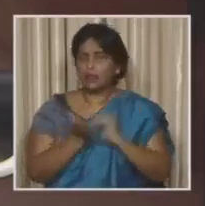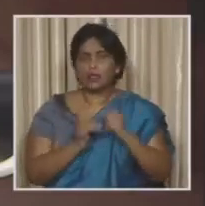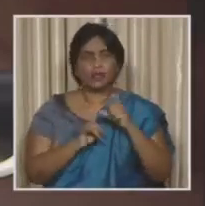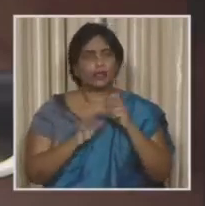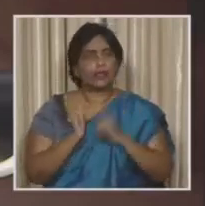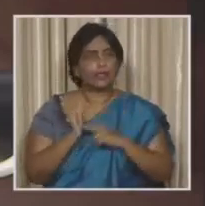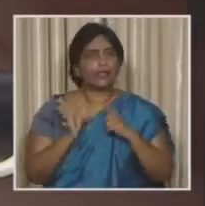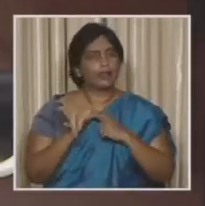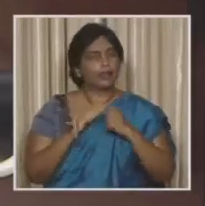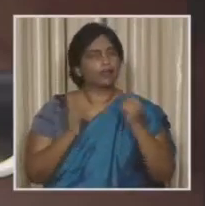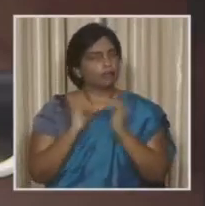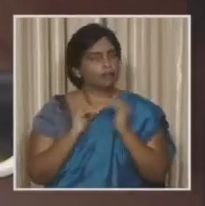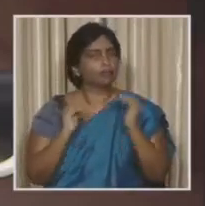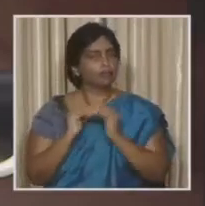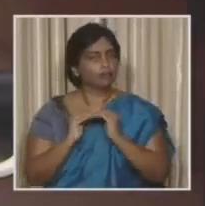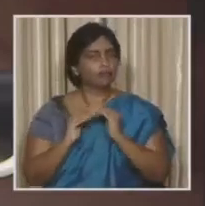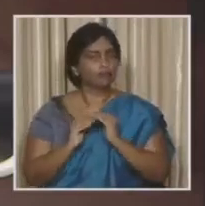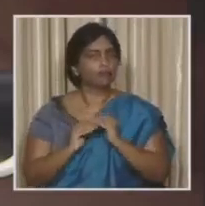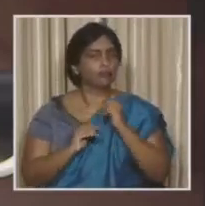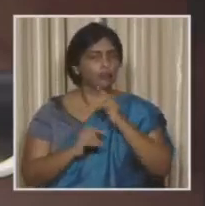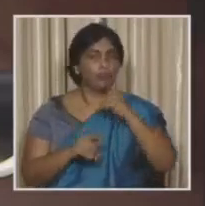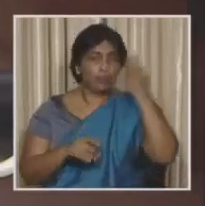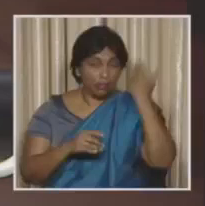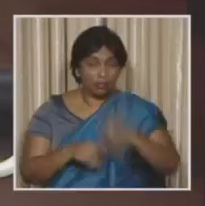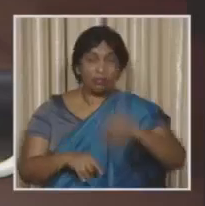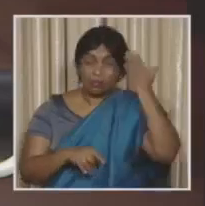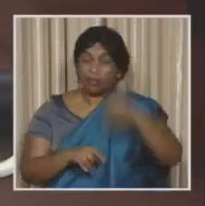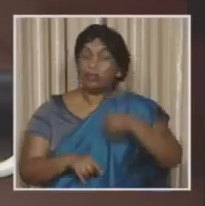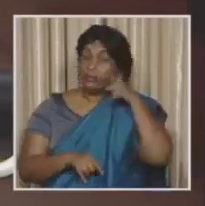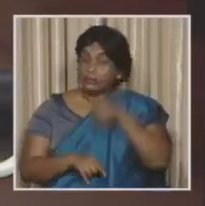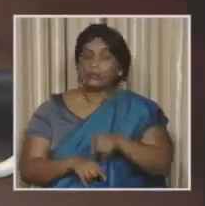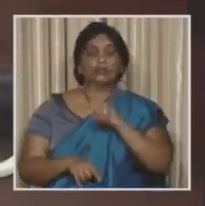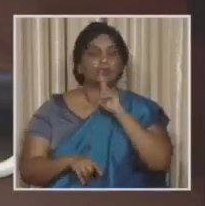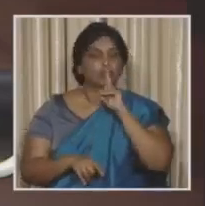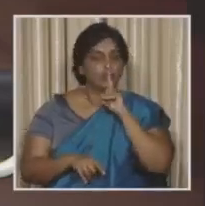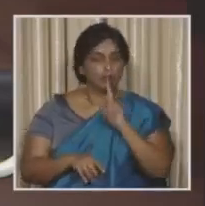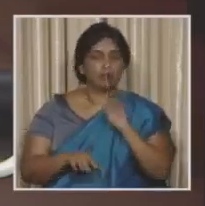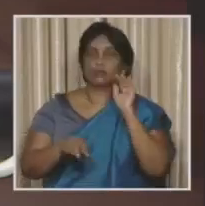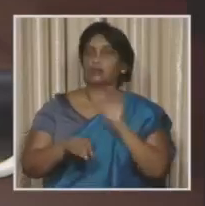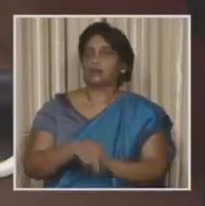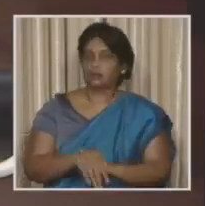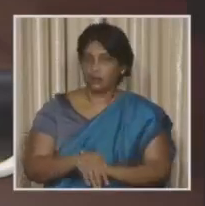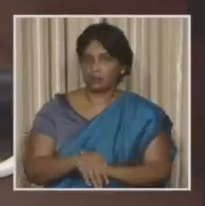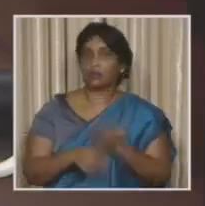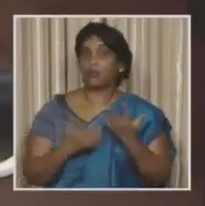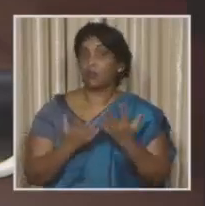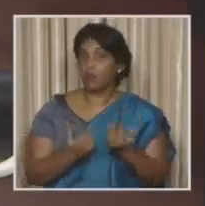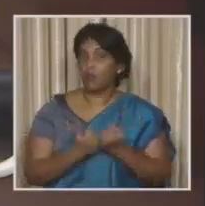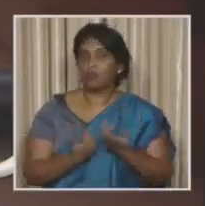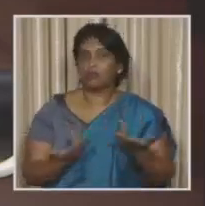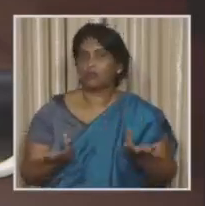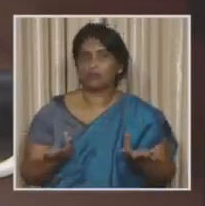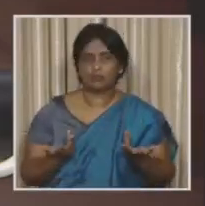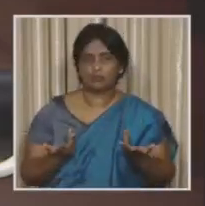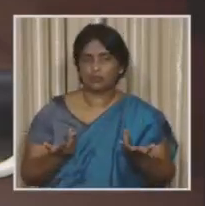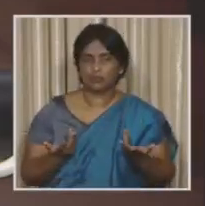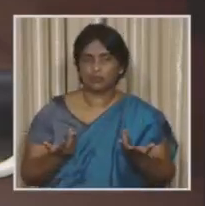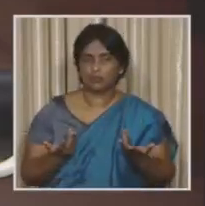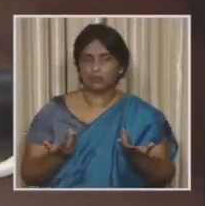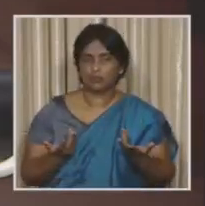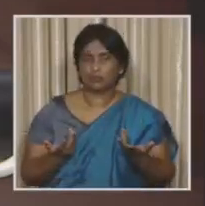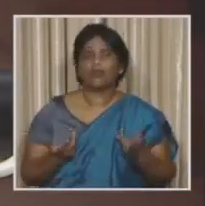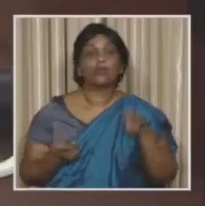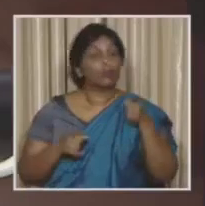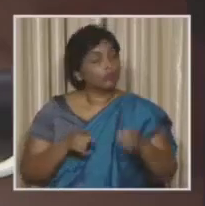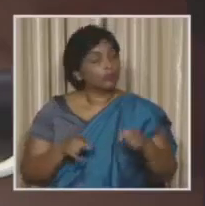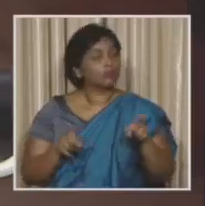DNA පරීක්ෂා කරමින් එය ඝාතනය වුණායයි කියලා තහවුරු කර ගැනීම සඳහා අවශ්‍ය වෙන්නේ කාටද?